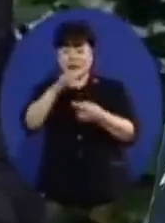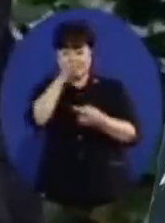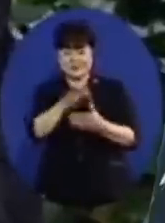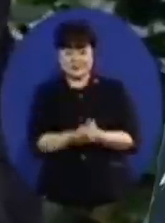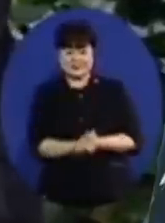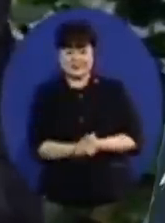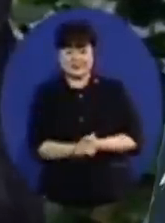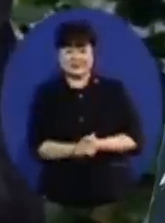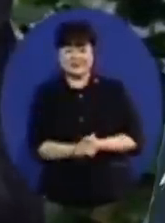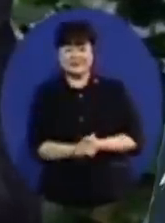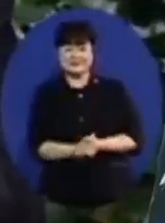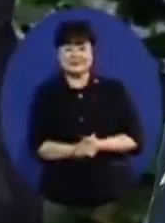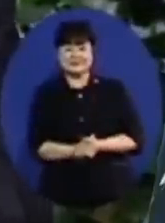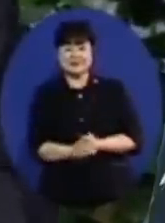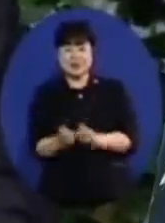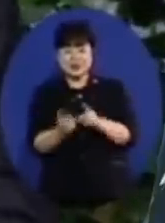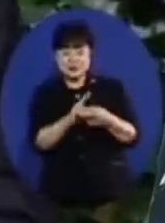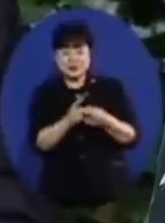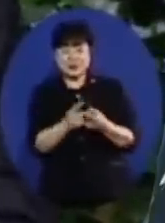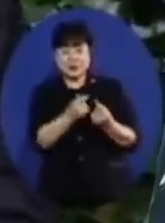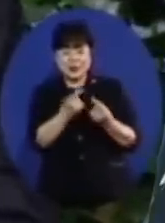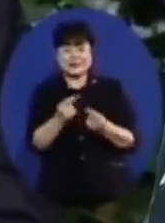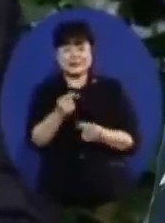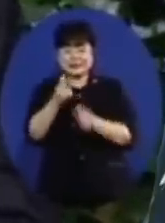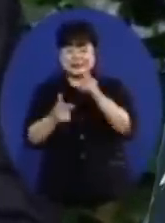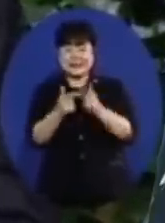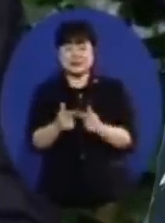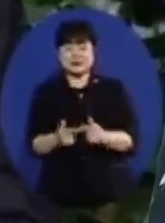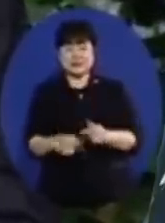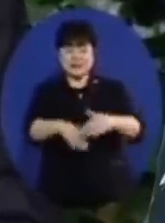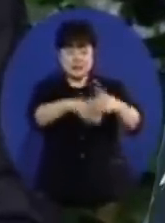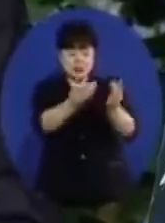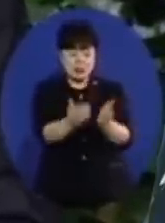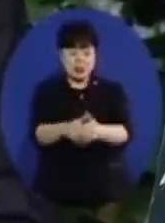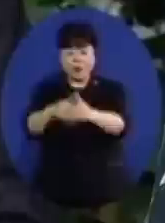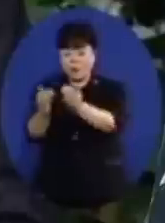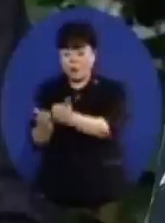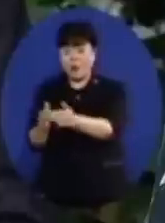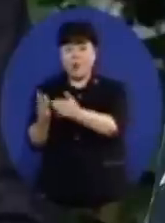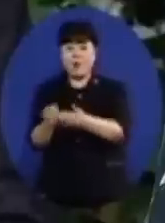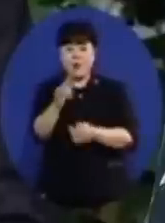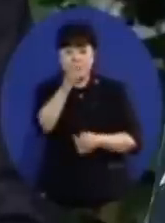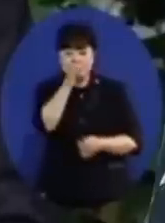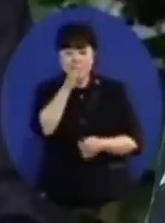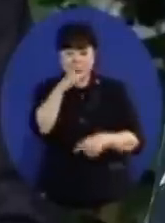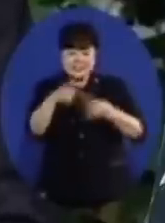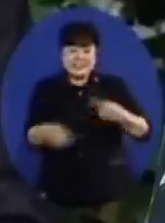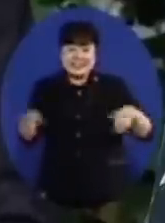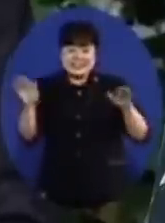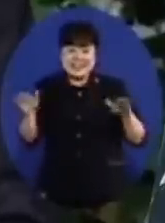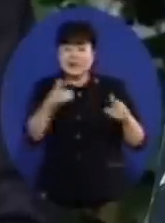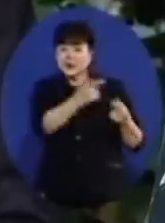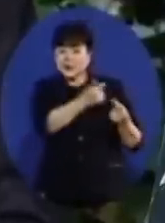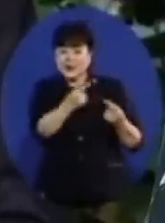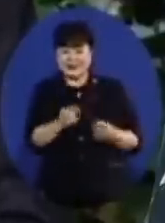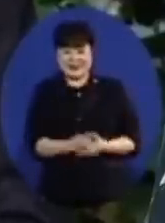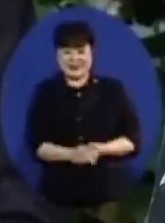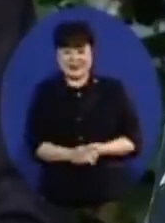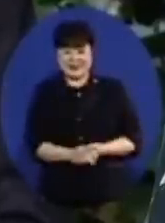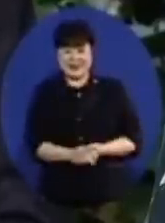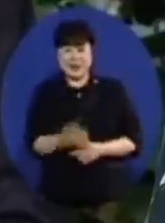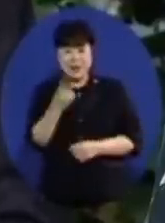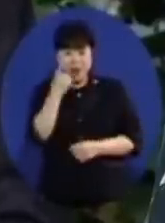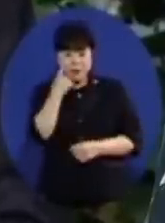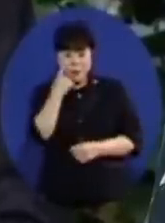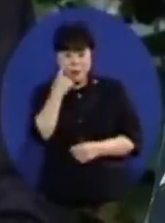때를 지어서 끼리끼리 모여서 있습니다 희한한 일입니다 새들도 눈을